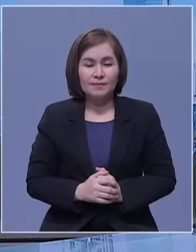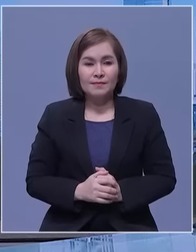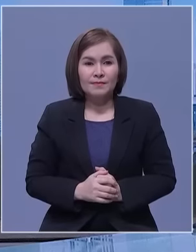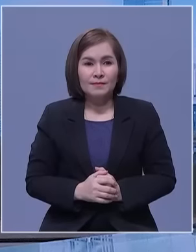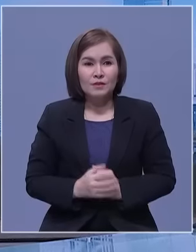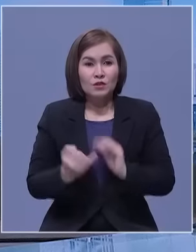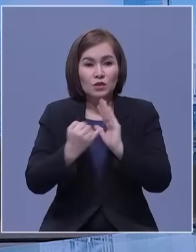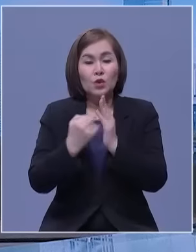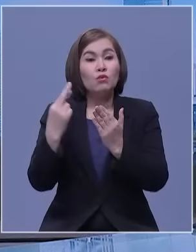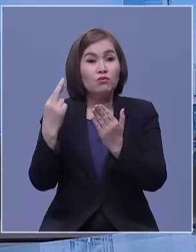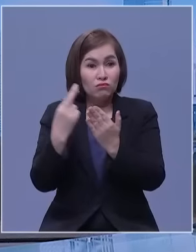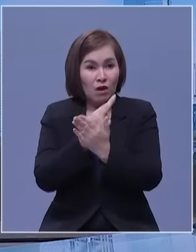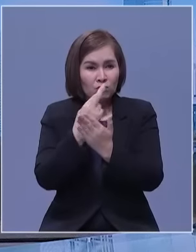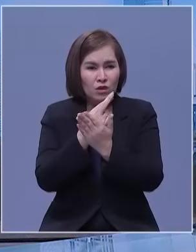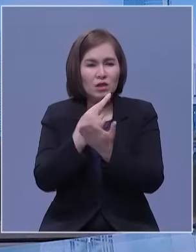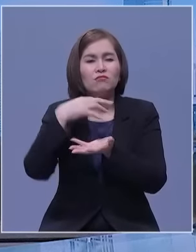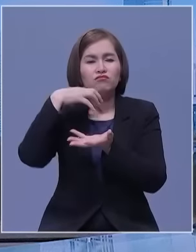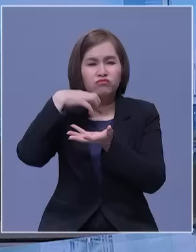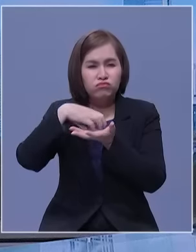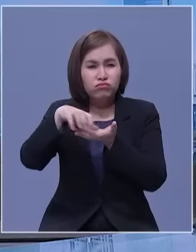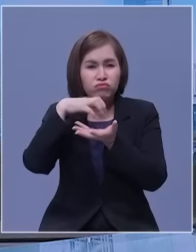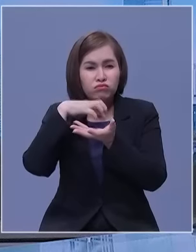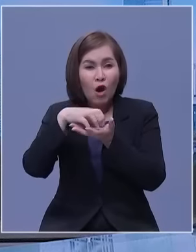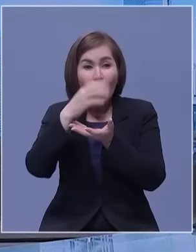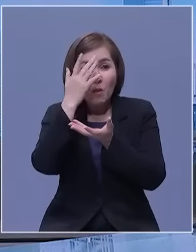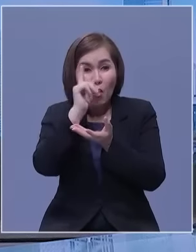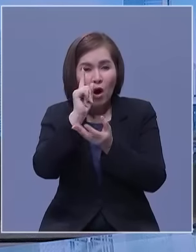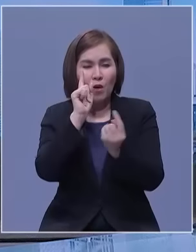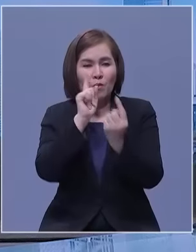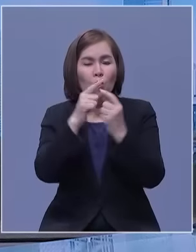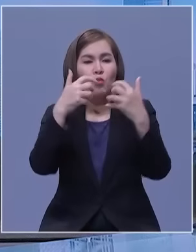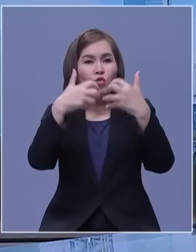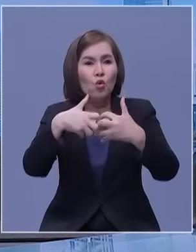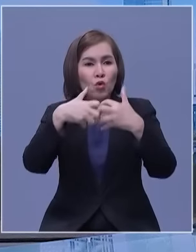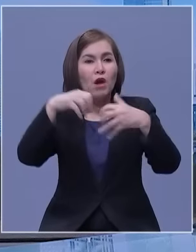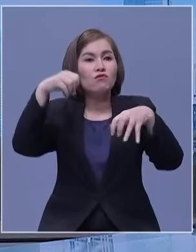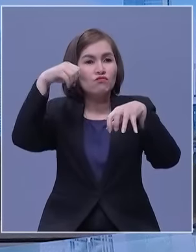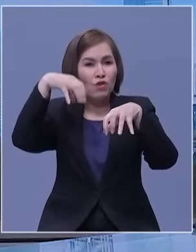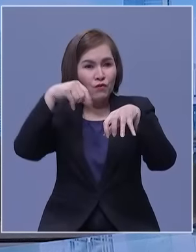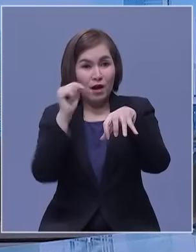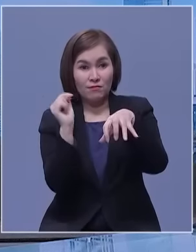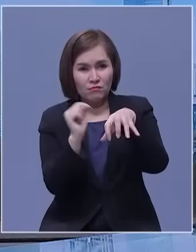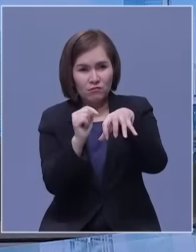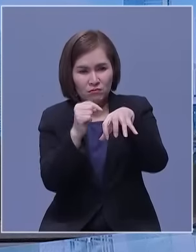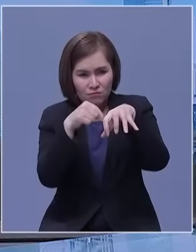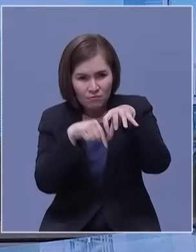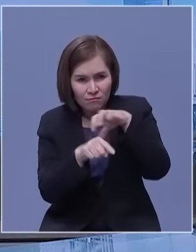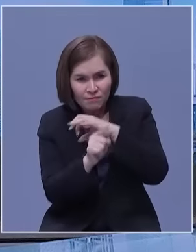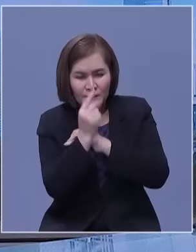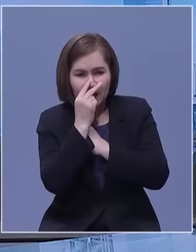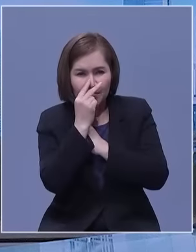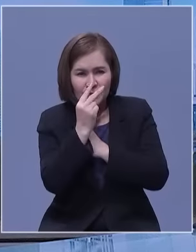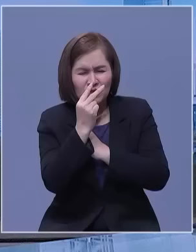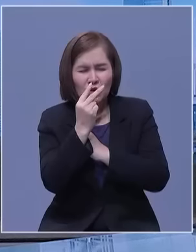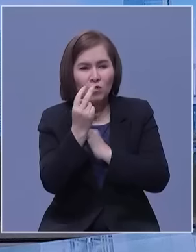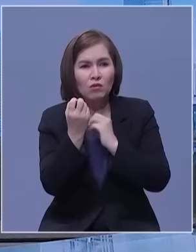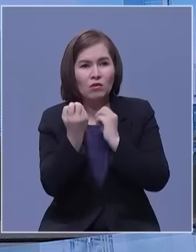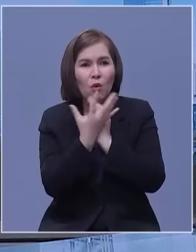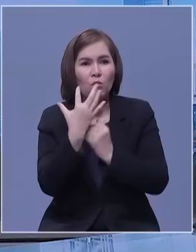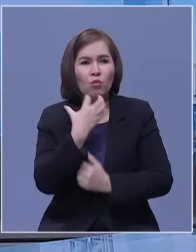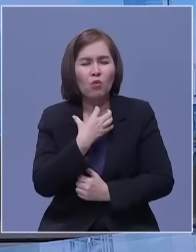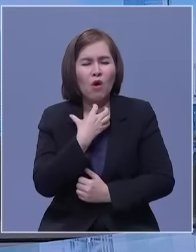ส่วนที่จังหวัดราชบุรีนะครับเหตุการณ์นี้เกิดขึ้นในโรงงานผลิตไฟฟ้าแห่งนึงเนี่ยนะครับเป็นเหตุการณ์ที่ต้องบอกว่าสะเทือนขวัญจริง